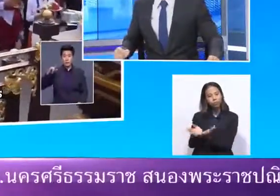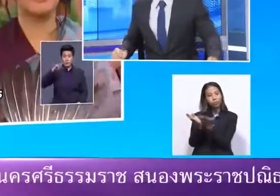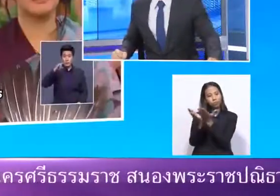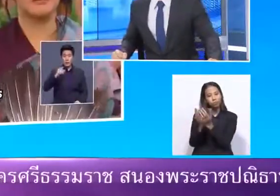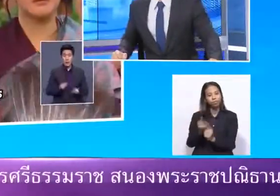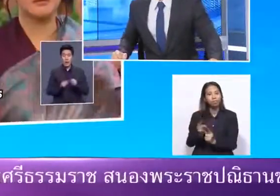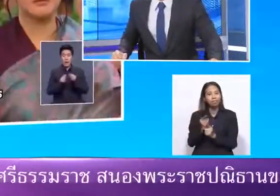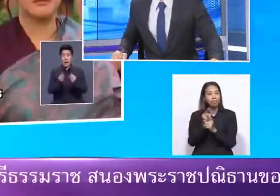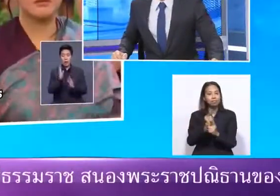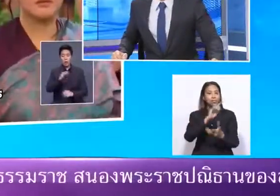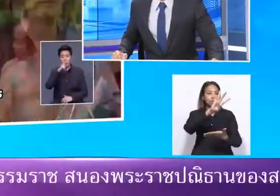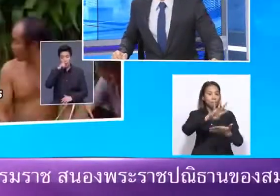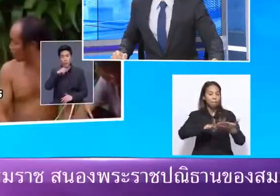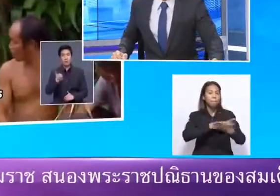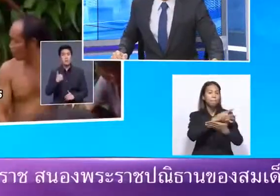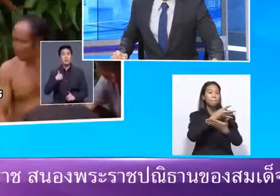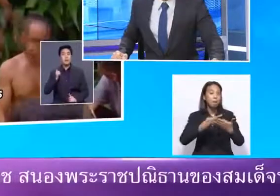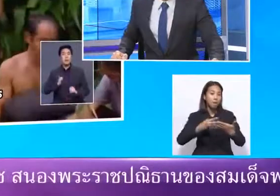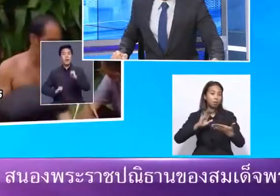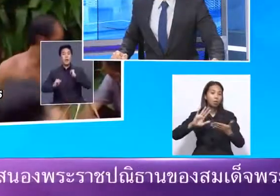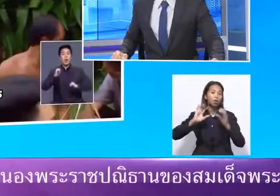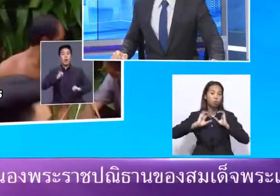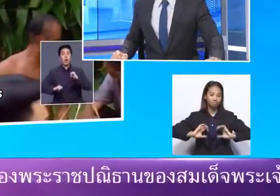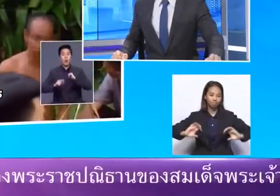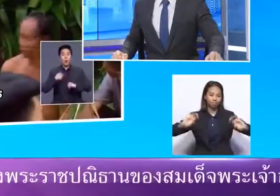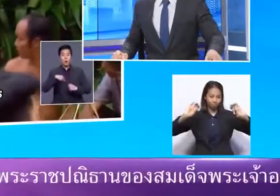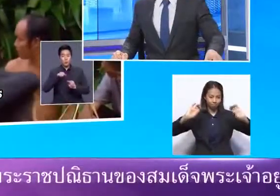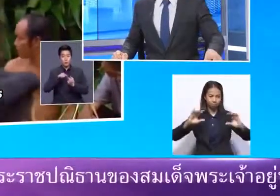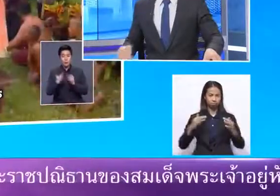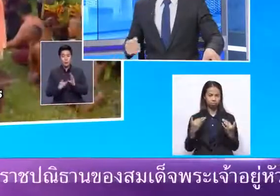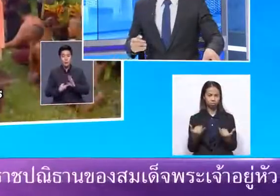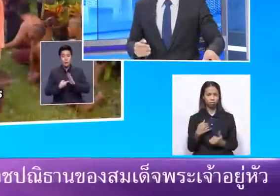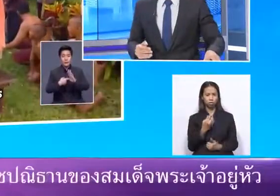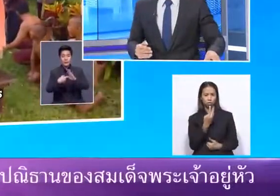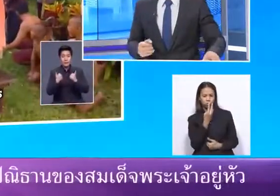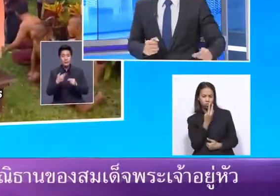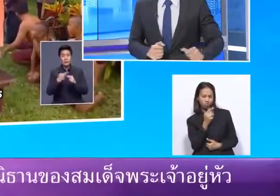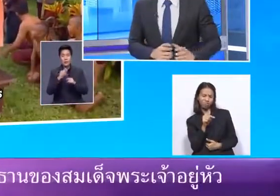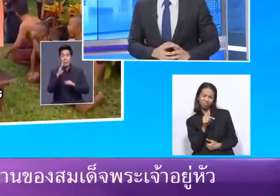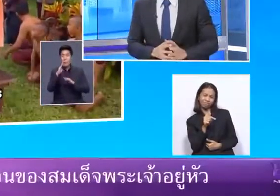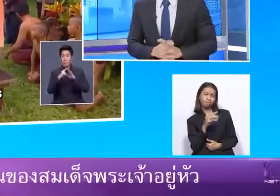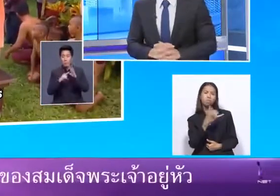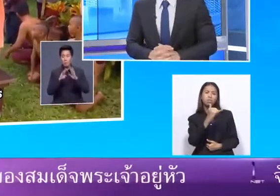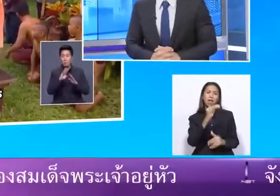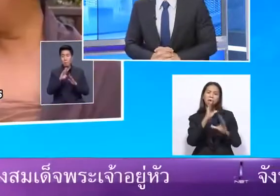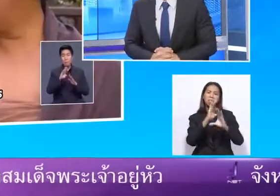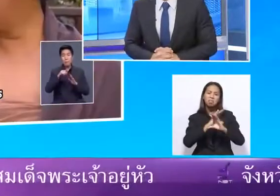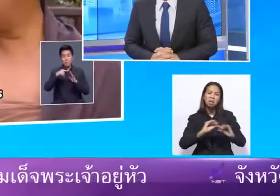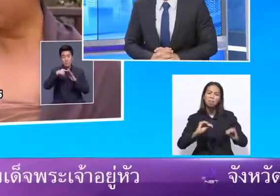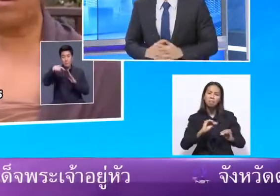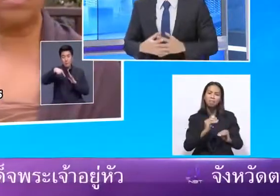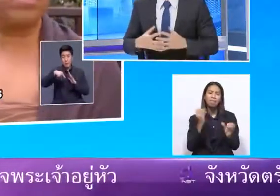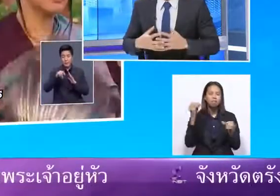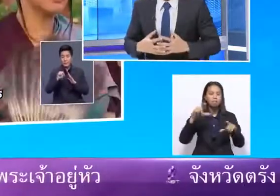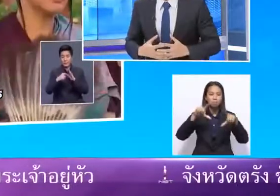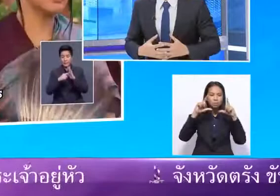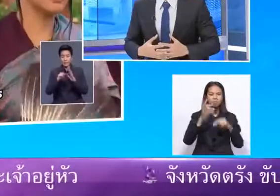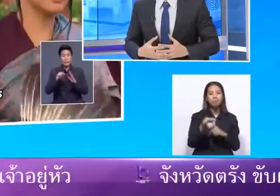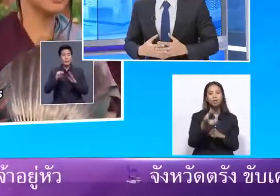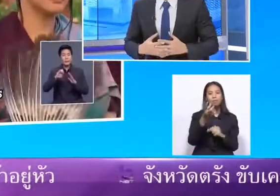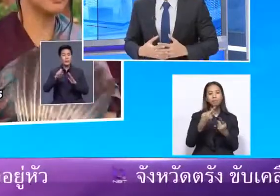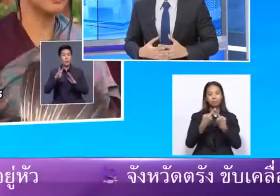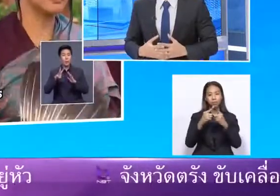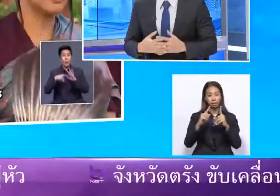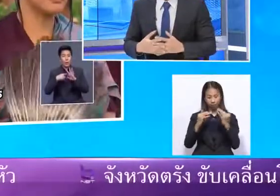ามนโยบายของรัฐบาลให้ดูมีความเข้มแข็งโดยหลายคนอาจจะมองว่าเป็นกระแสไม่นานก็อาจจะจางหายไปนะครับแต่ว่าท่านนายกรัฐม